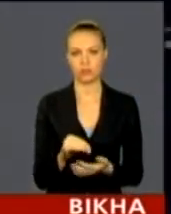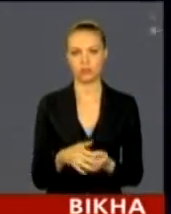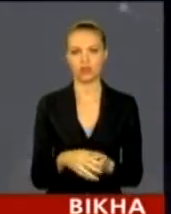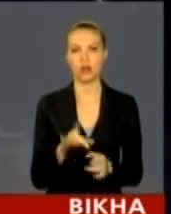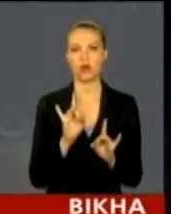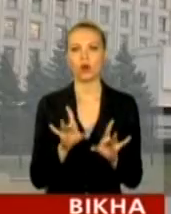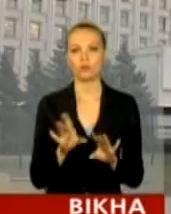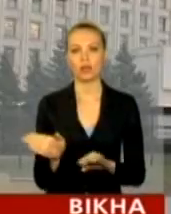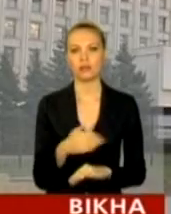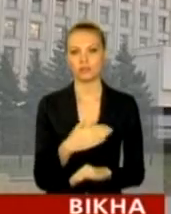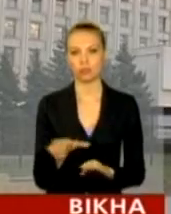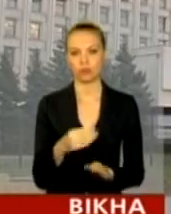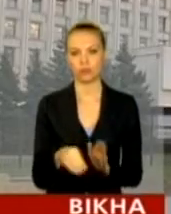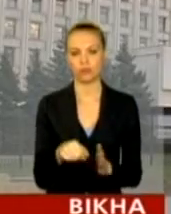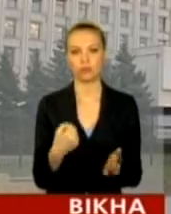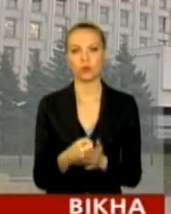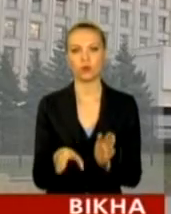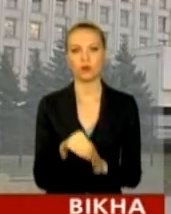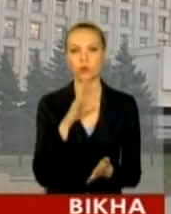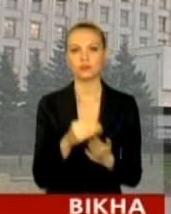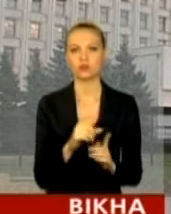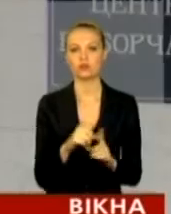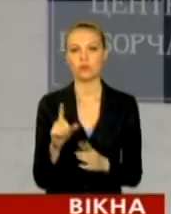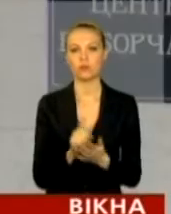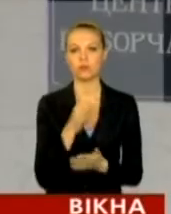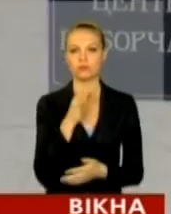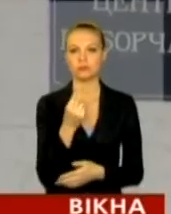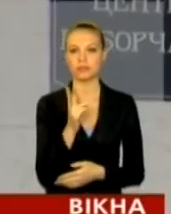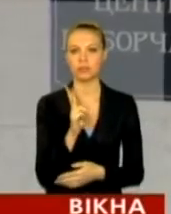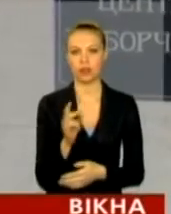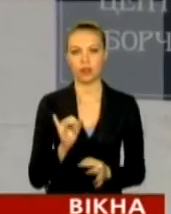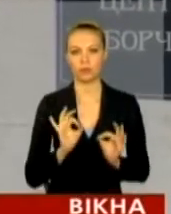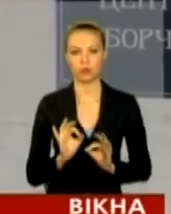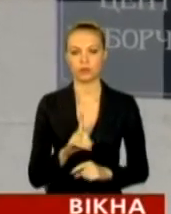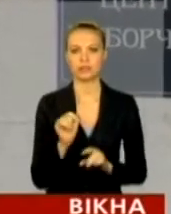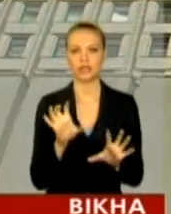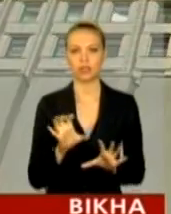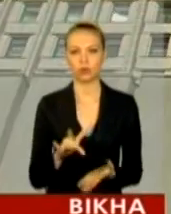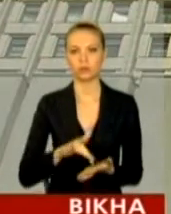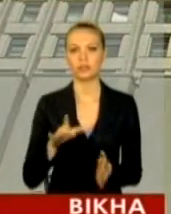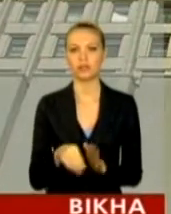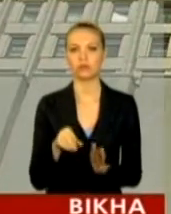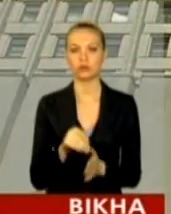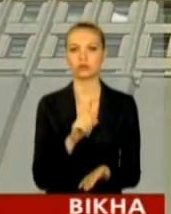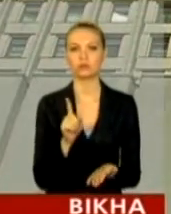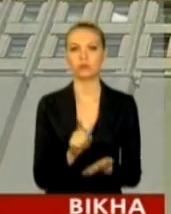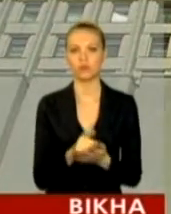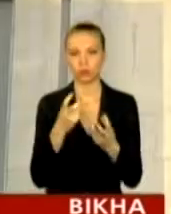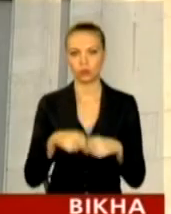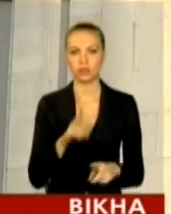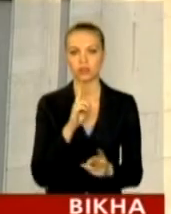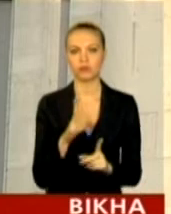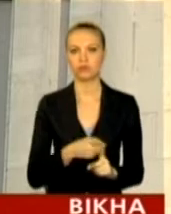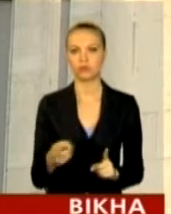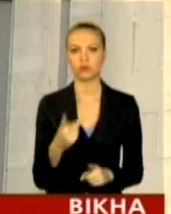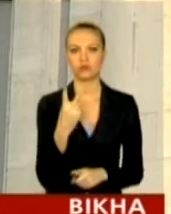Коментарі всі після виборів. До виборів своє слово повинні сказати ЦВК та прокуратура. За законом, Центрвиборчком повинен розглянути скаргу